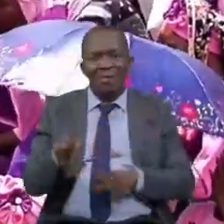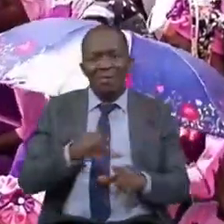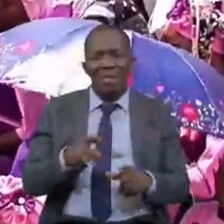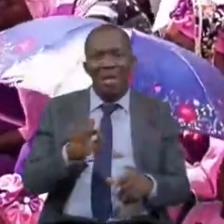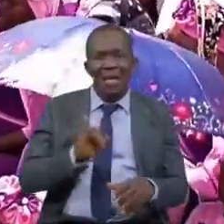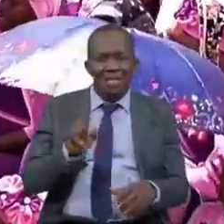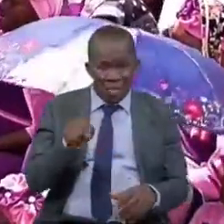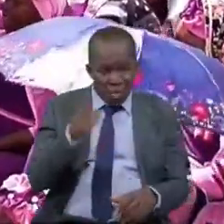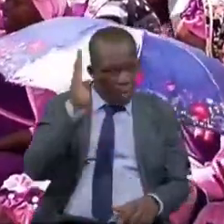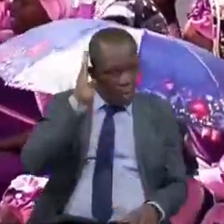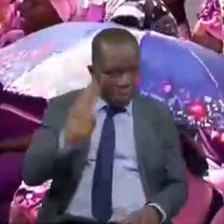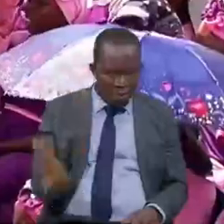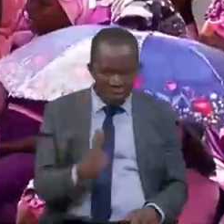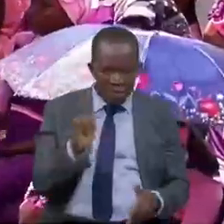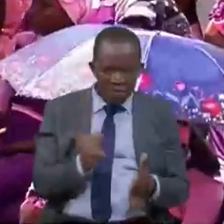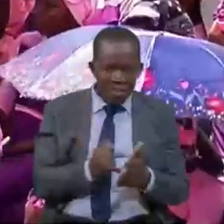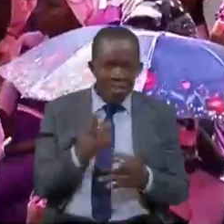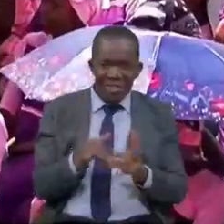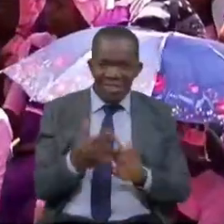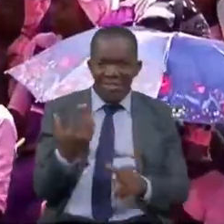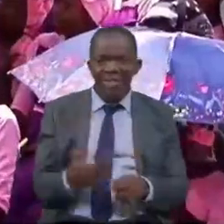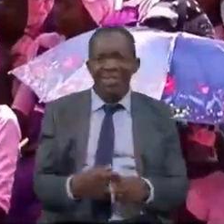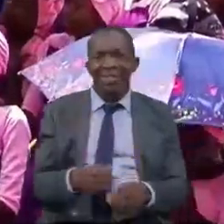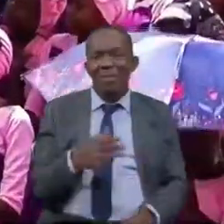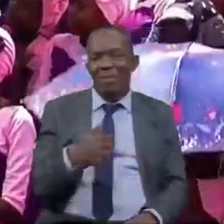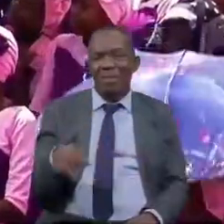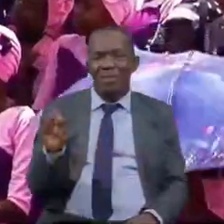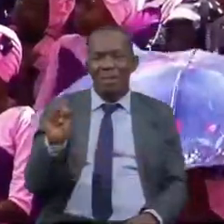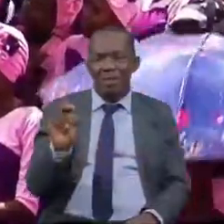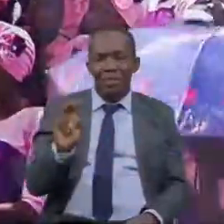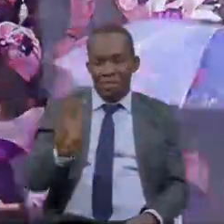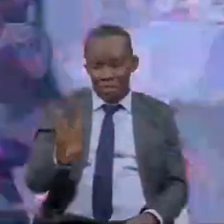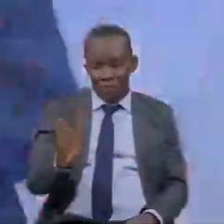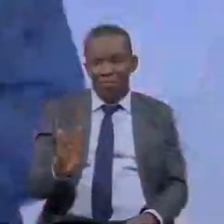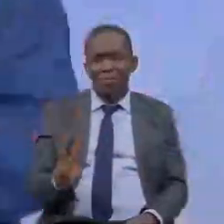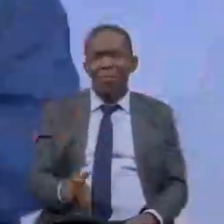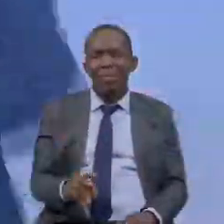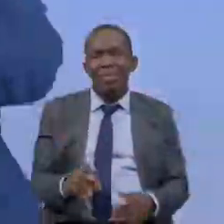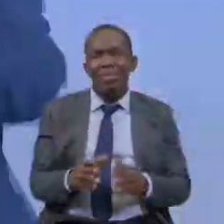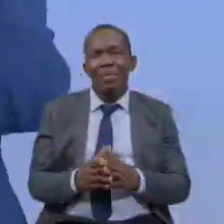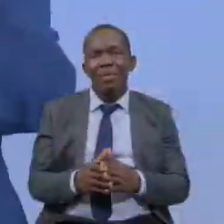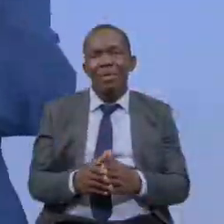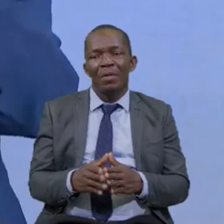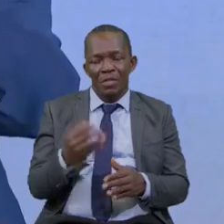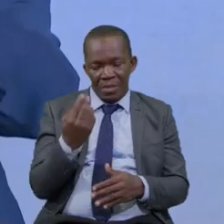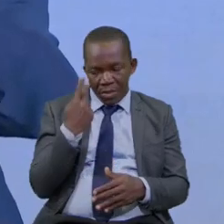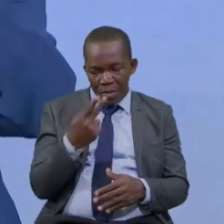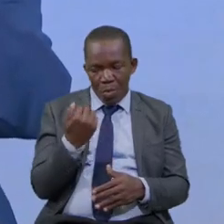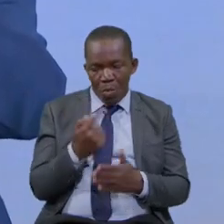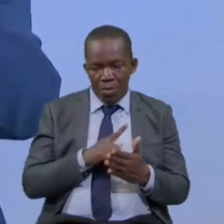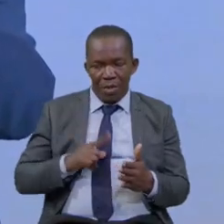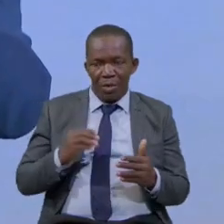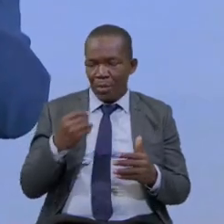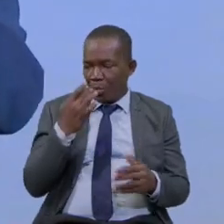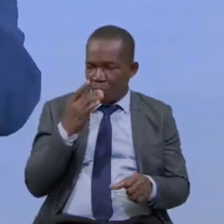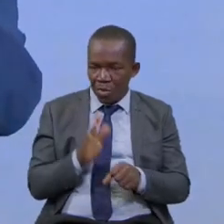Jésus. Verset 2 là-bas. Verset 2. Où est-ce que le Seigneur nous dit? Verset 2 dit.